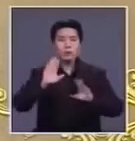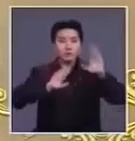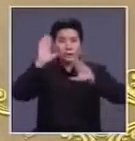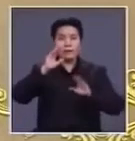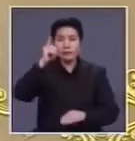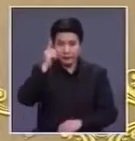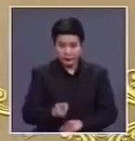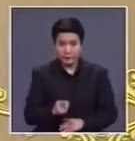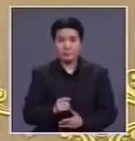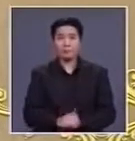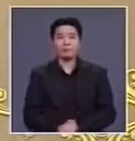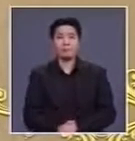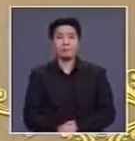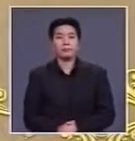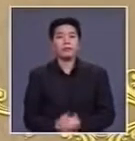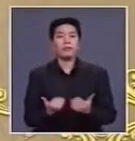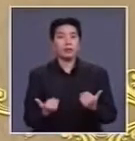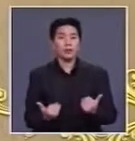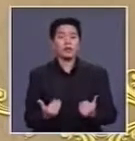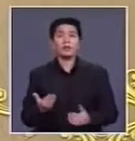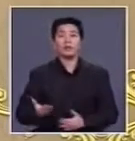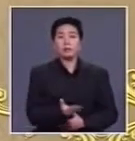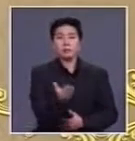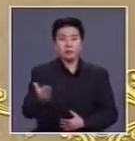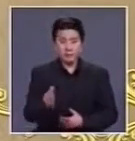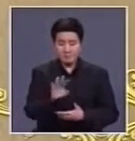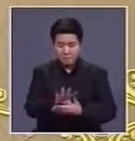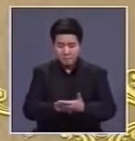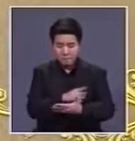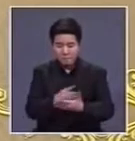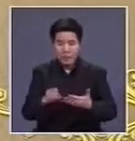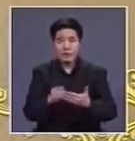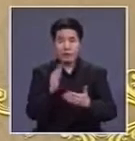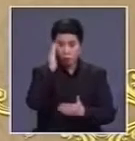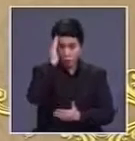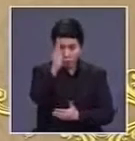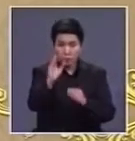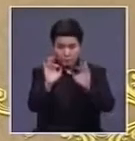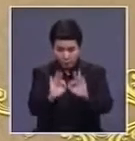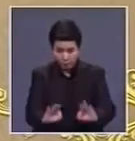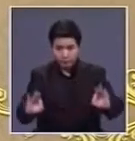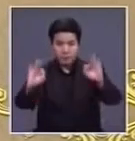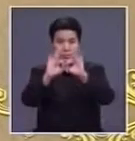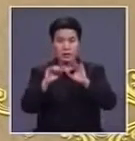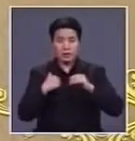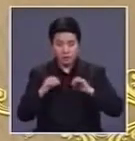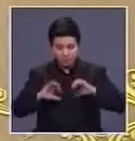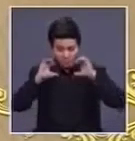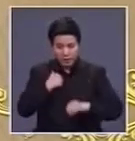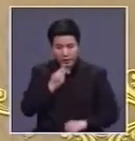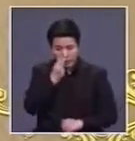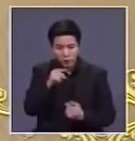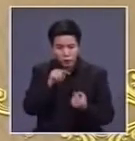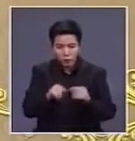ครับพี่น้องประชาชนที่รักครับการวางแผนเพื่ออนาคตนั้นจำเป็นอย่างยิ่งที่รัฐบาลต้องให้ความสำคัญกับเยาว